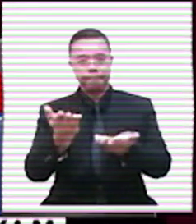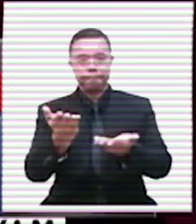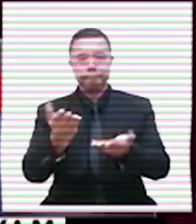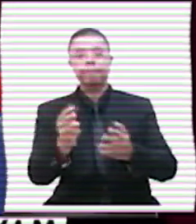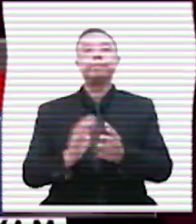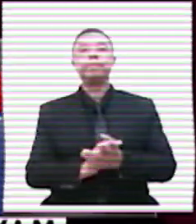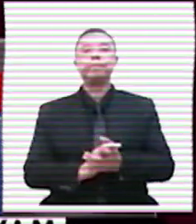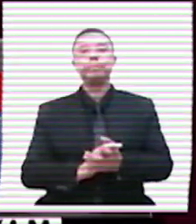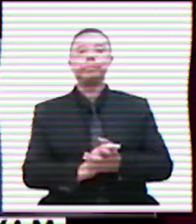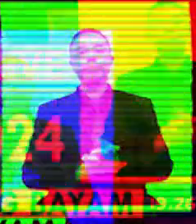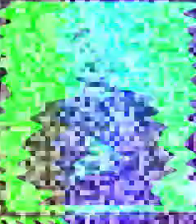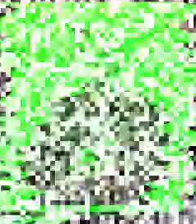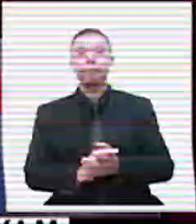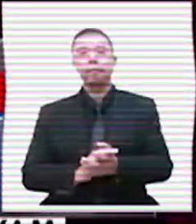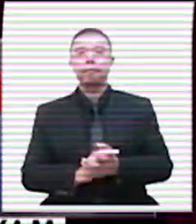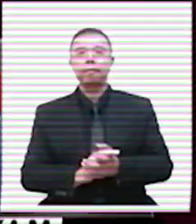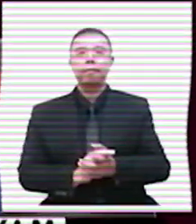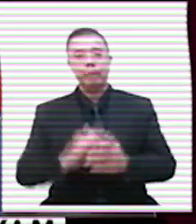Silakan.